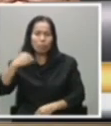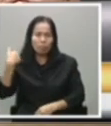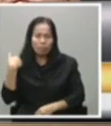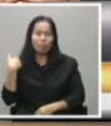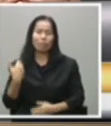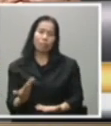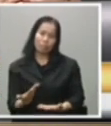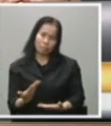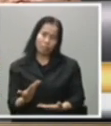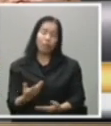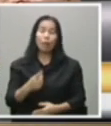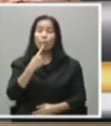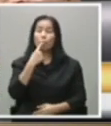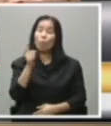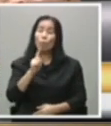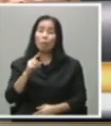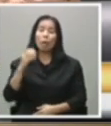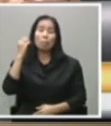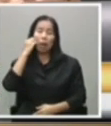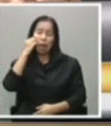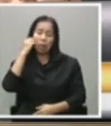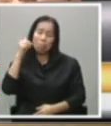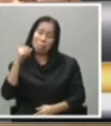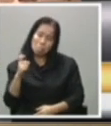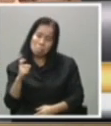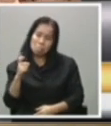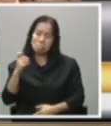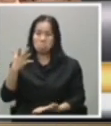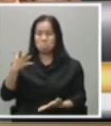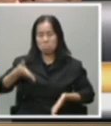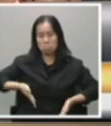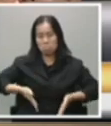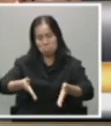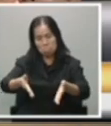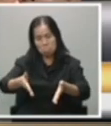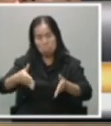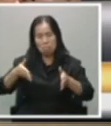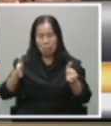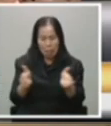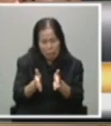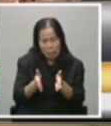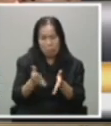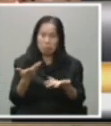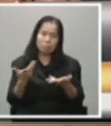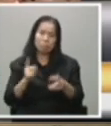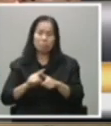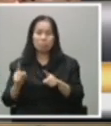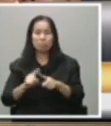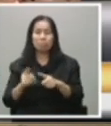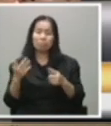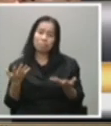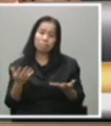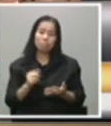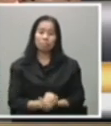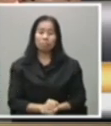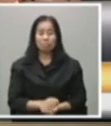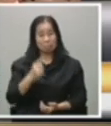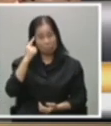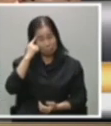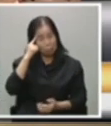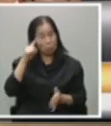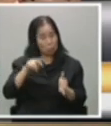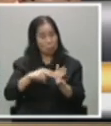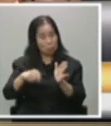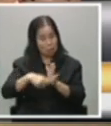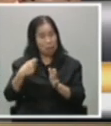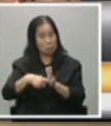จะอ้างว่าบ้านไม่สะดวกถนนเข้าบ้านคับแคบก็หาใช้ข้ออ้างในการที่จะ